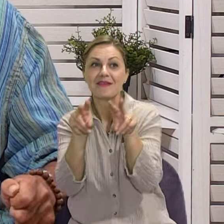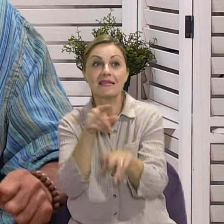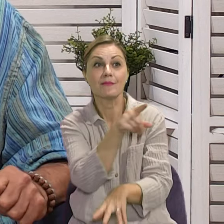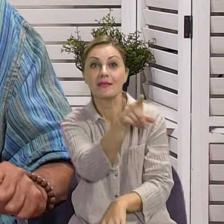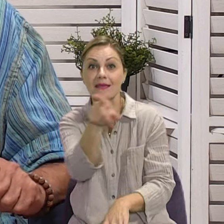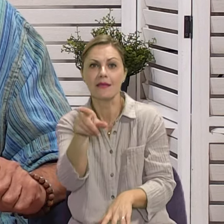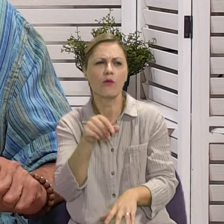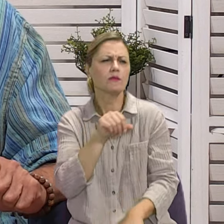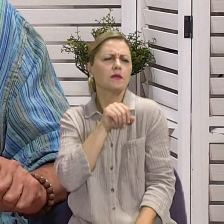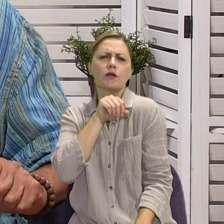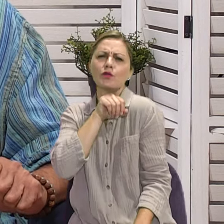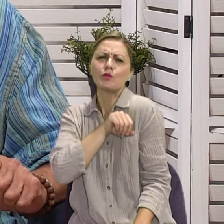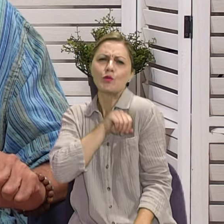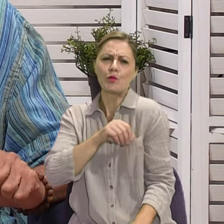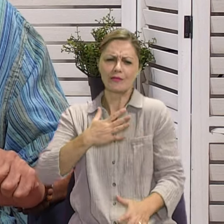toliko žele,